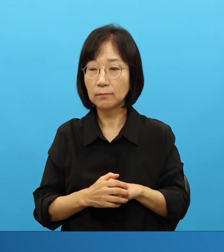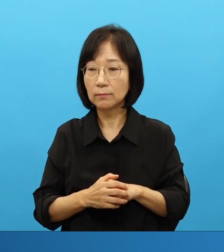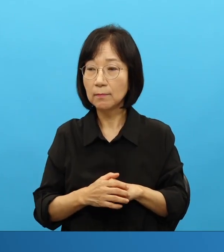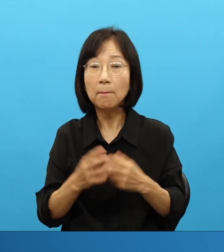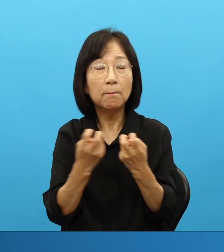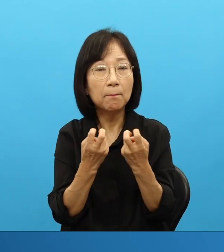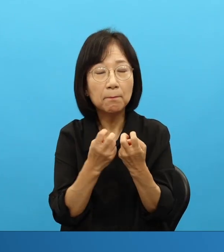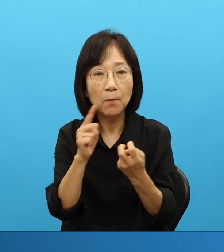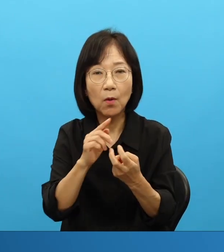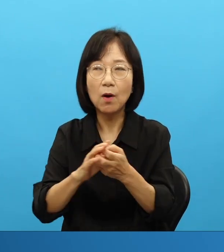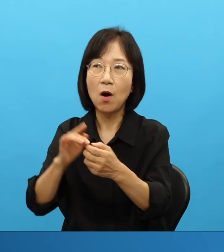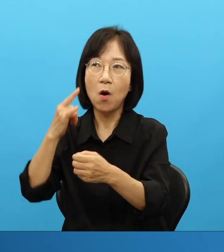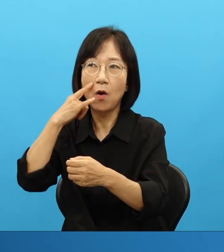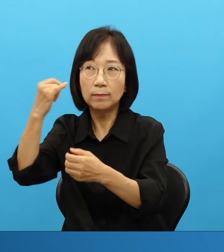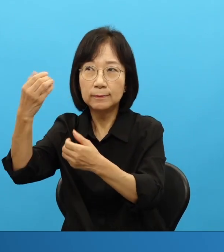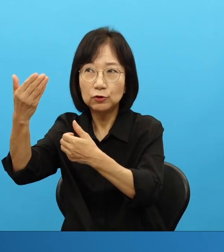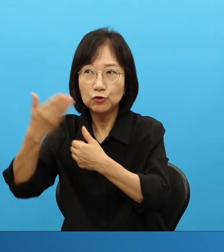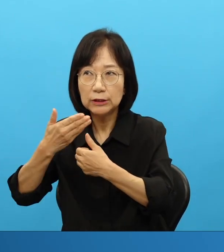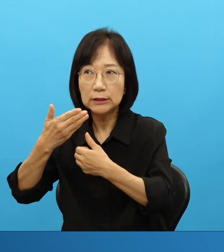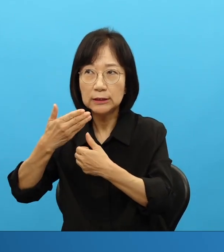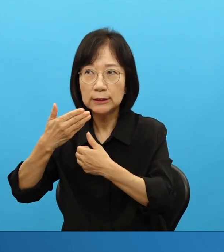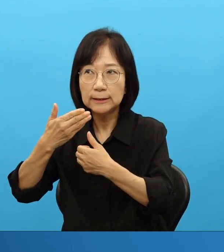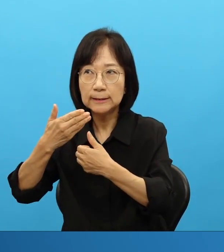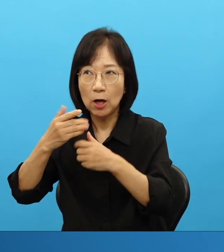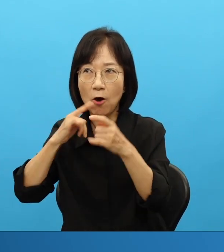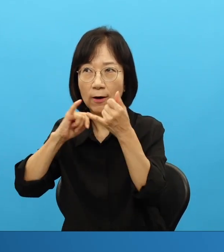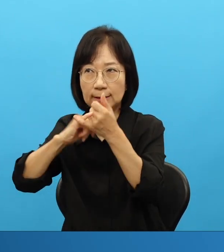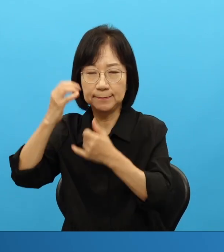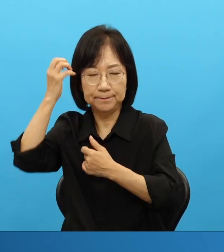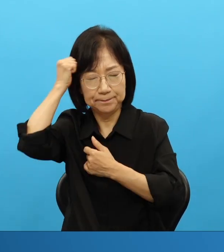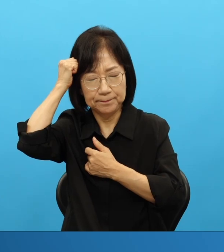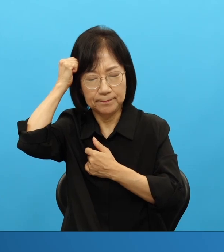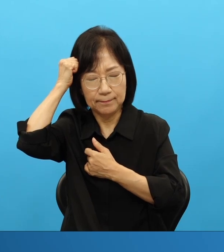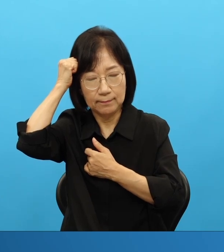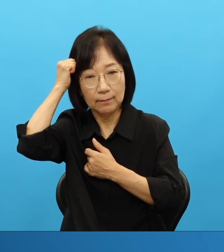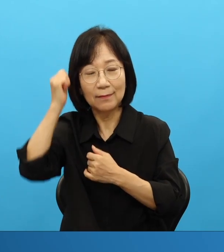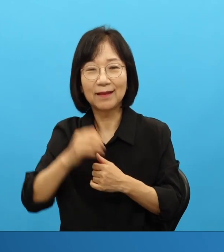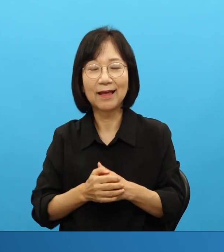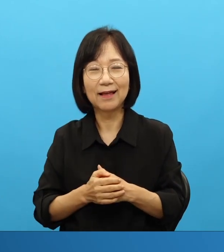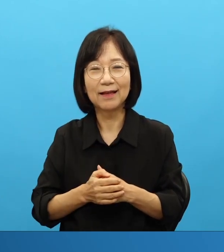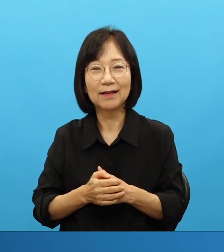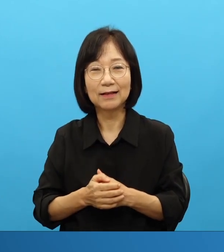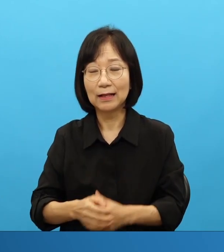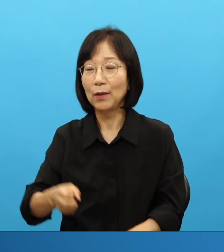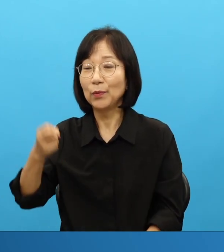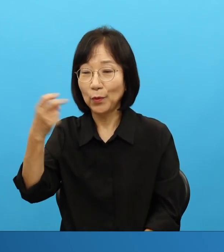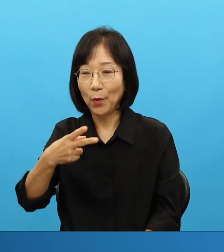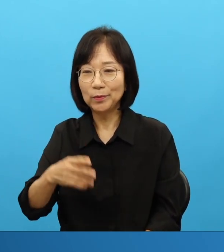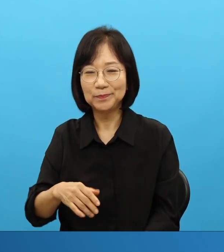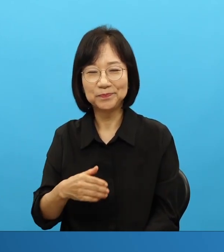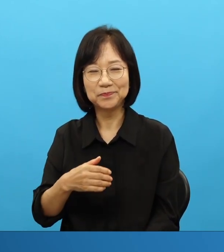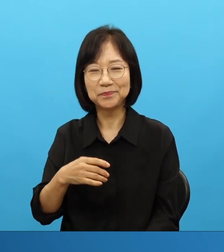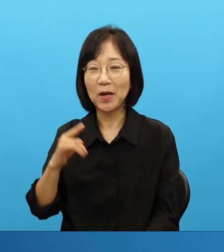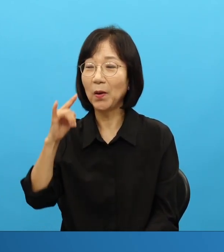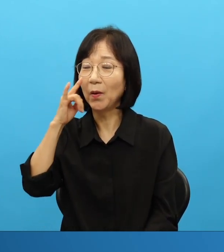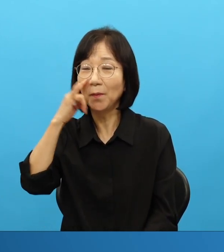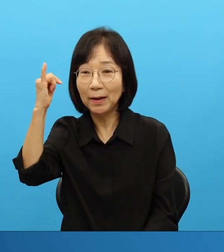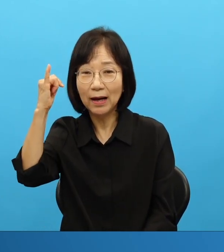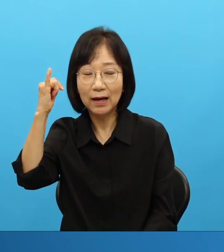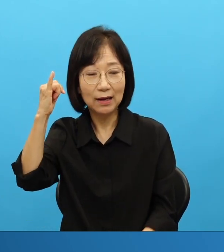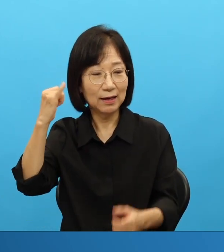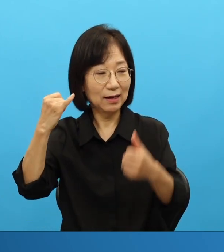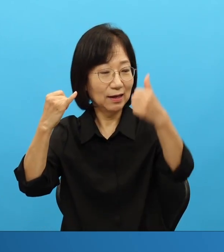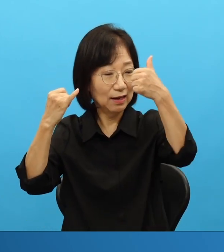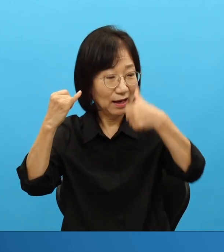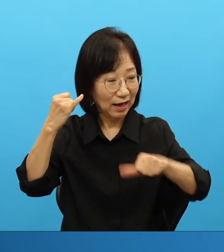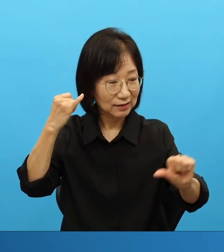hold on to the covenant that his parents shared with him. 또 그 어머니가 어떤 아들에게 말이죠. 세계 복음화가